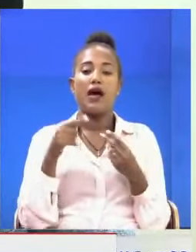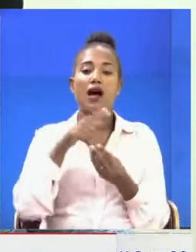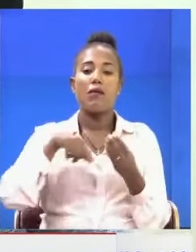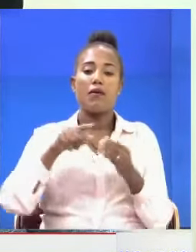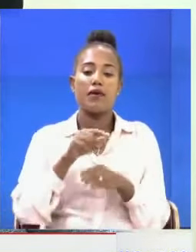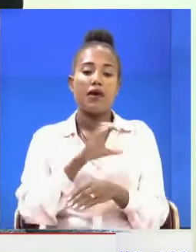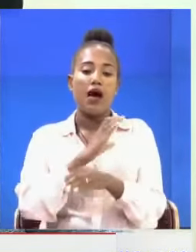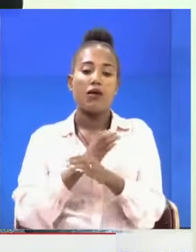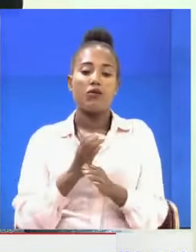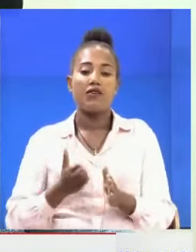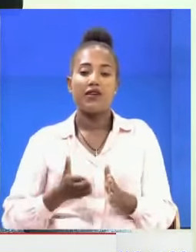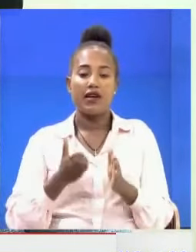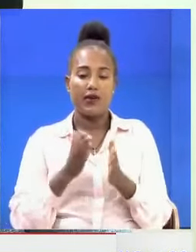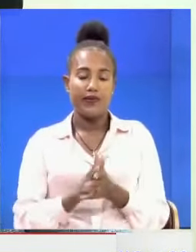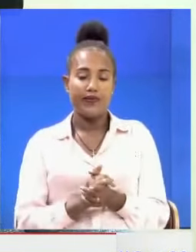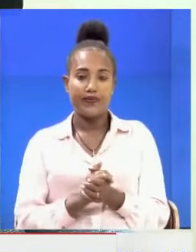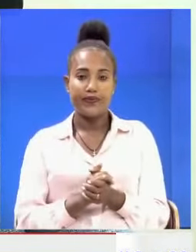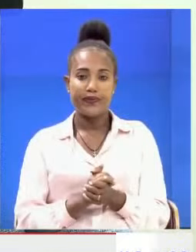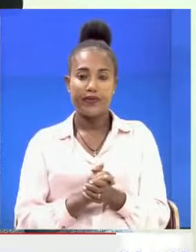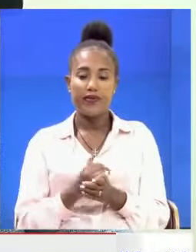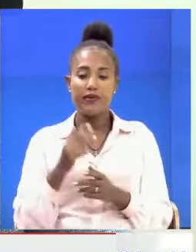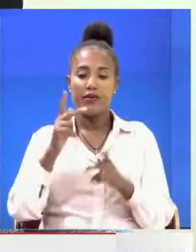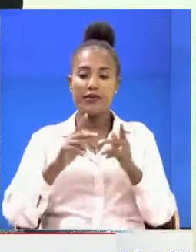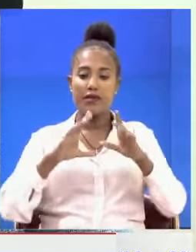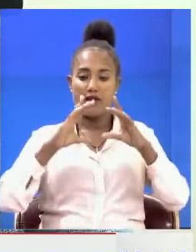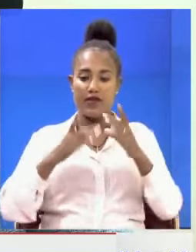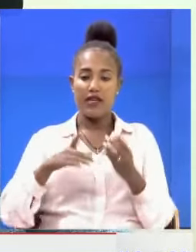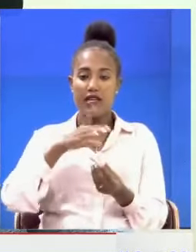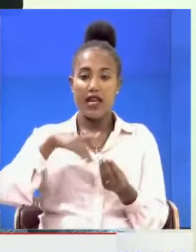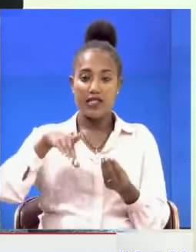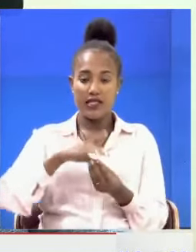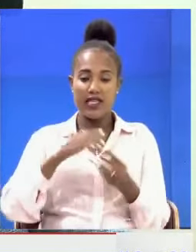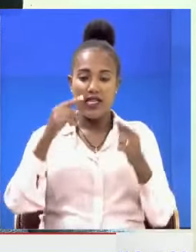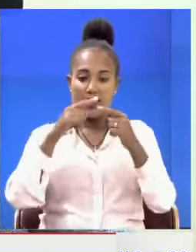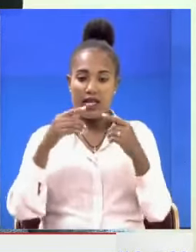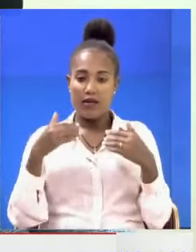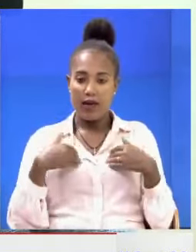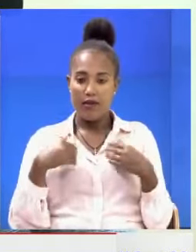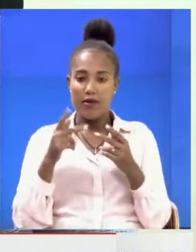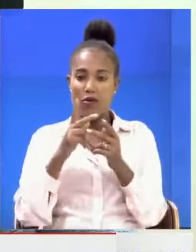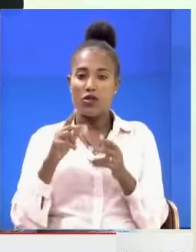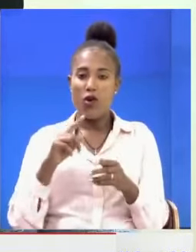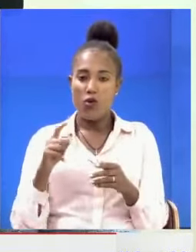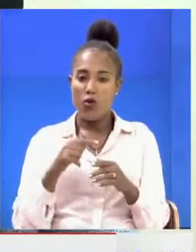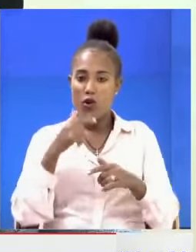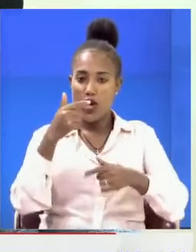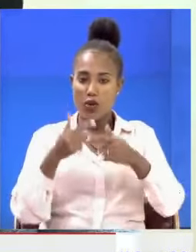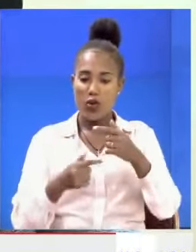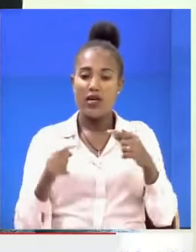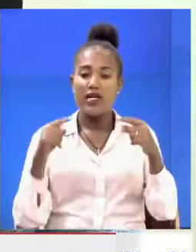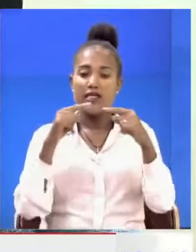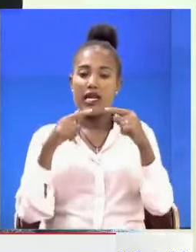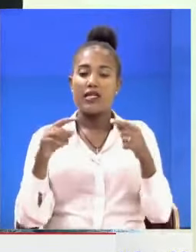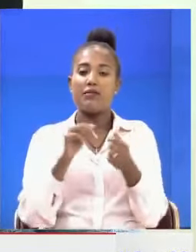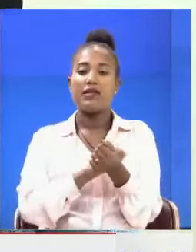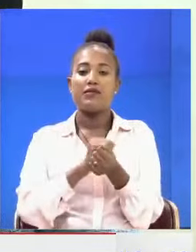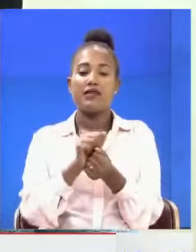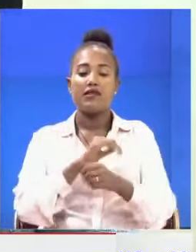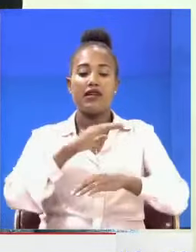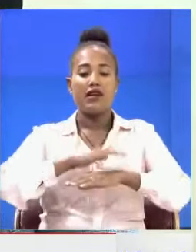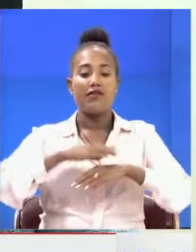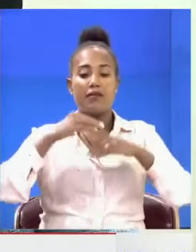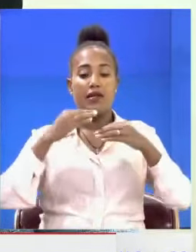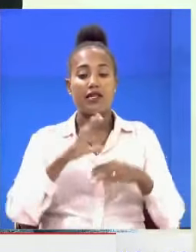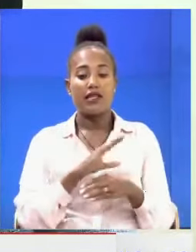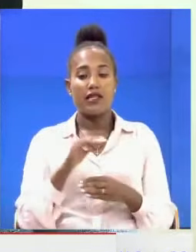አቅሙ የፈቀደው የህብረተሰብ ክፍል የክልላችን የህብረተሰብ ክፍል ጠላት ባለበት አካባቢ ሆኖ ሂዶ ጠላትን መደምሰስ፣ ረፍት መንሳት